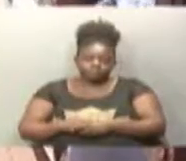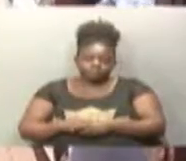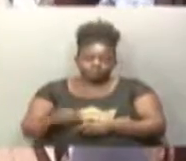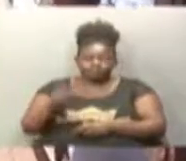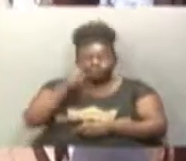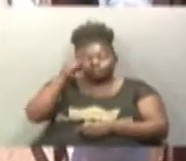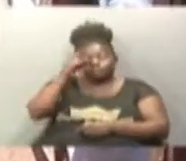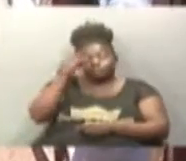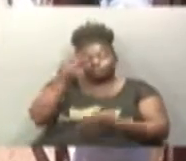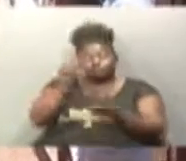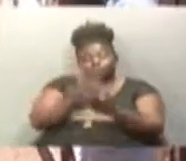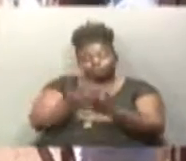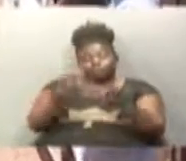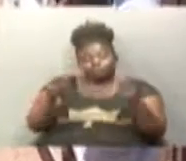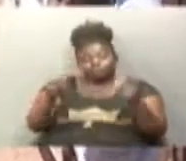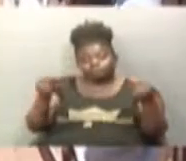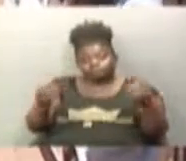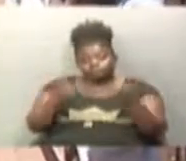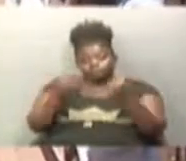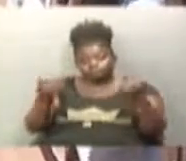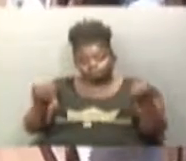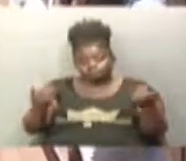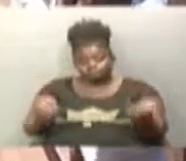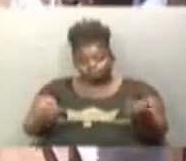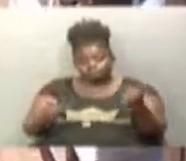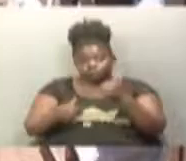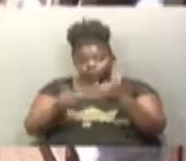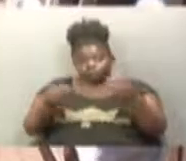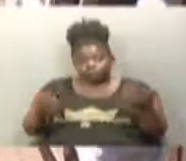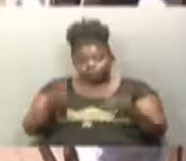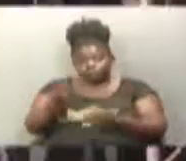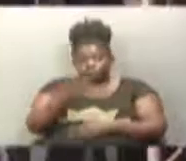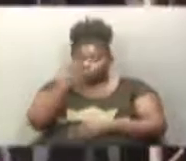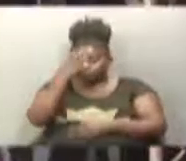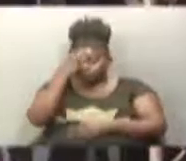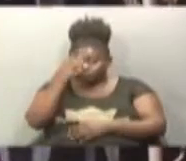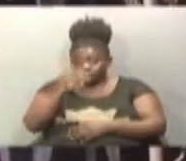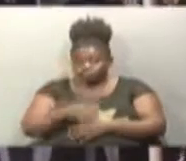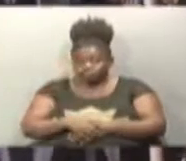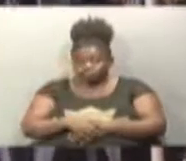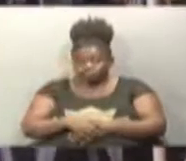Abazadde era basabiddwa obuteyambaza abaana engoye ezigenderamu okubaweebula.